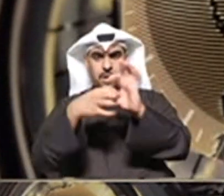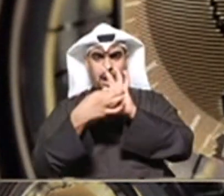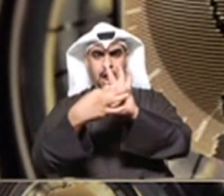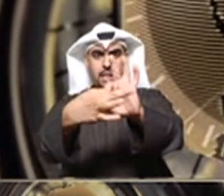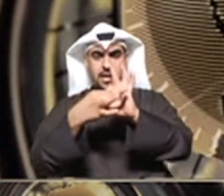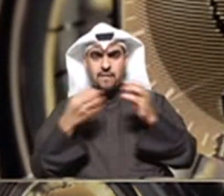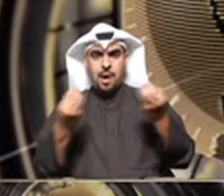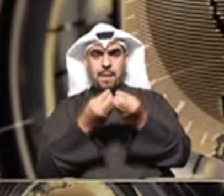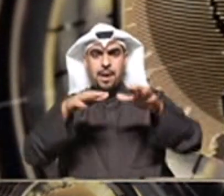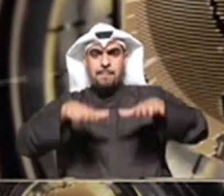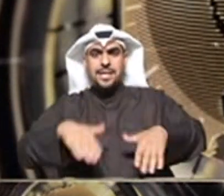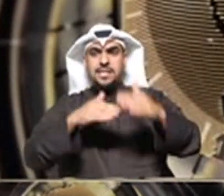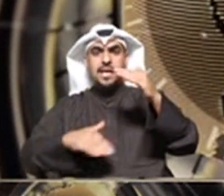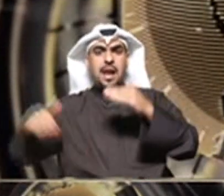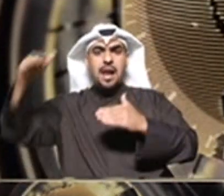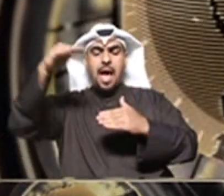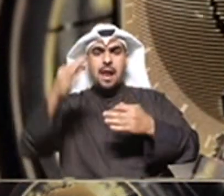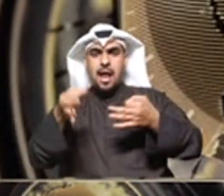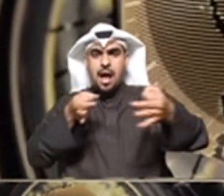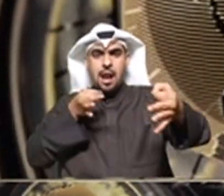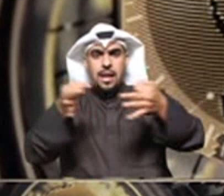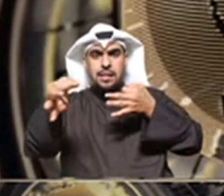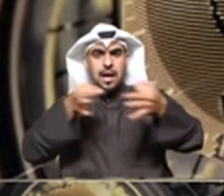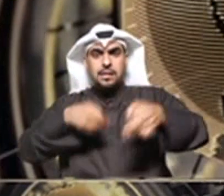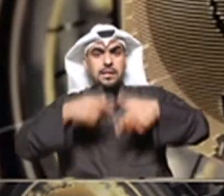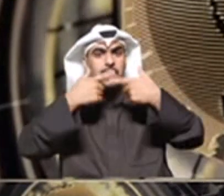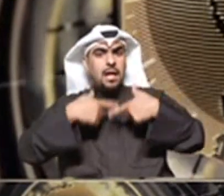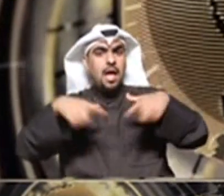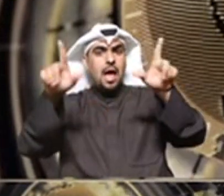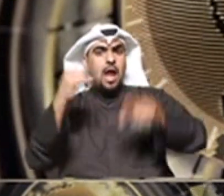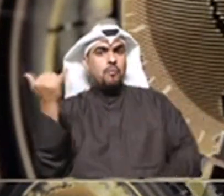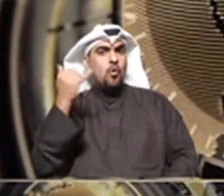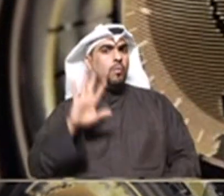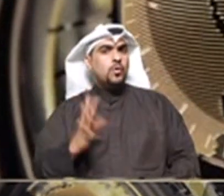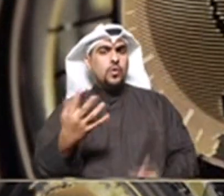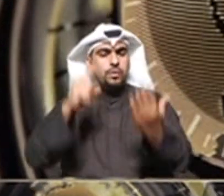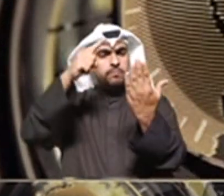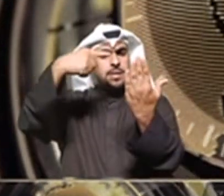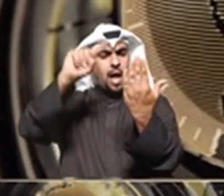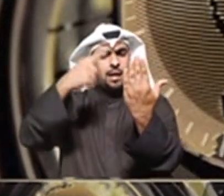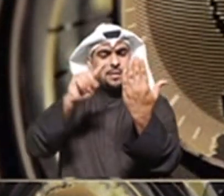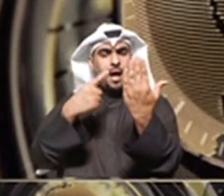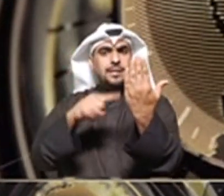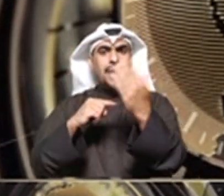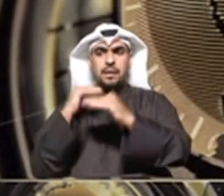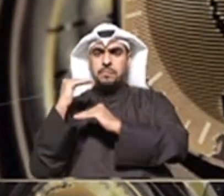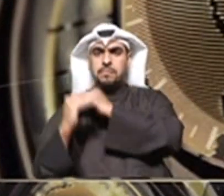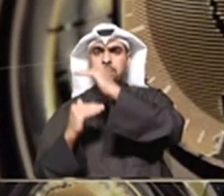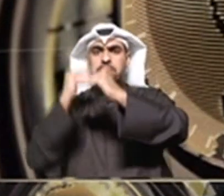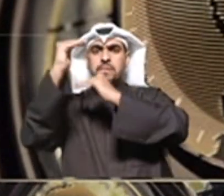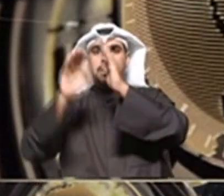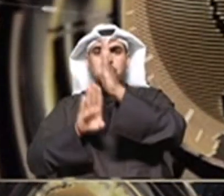والتنمية دشنت الحملة بهدف إبراز ركائز خطة التنمية. كما أوضح العواش أيضا أنه تم إطلاق